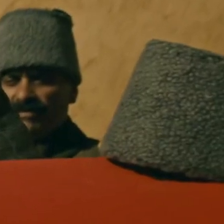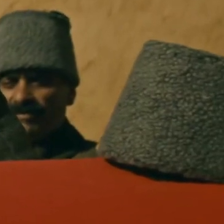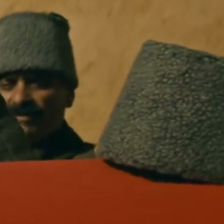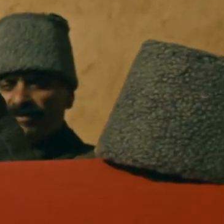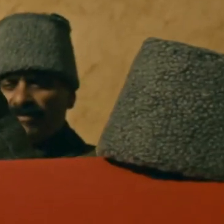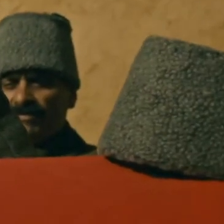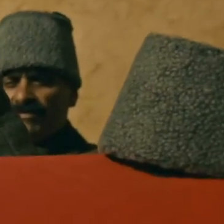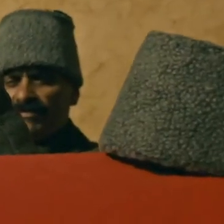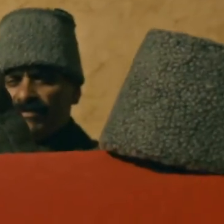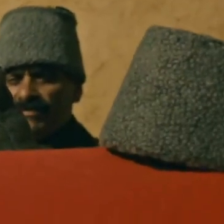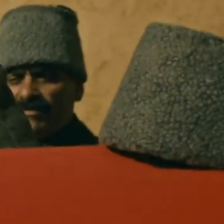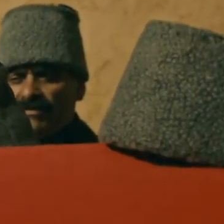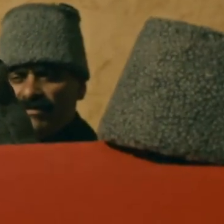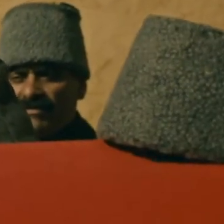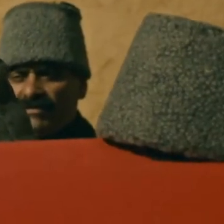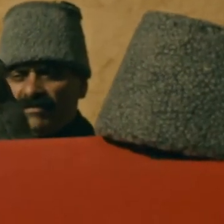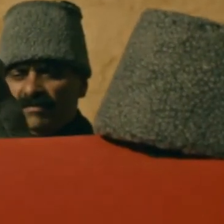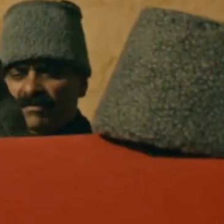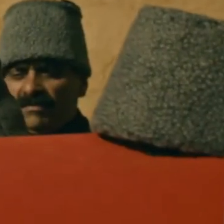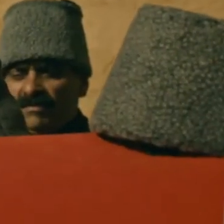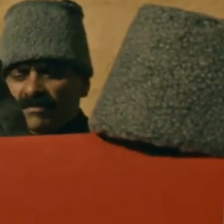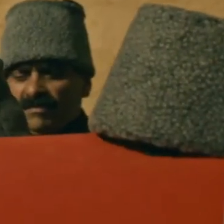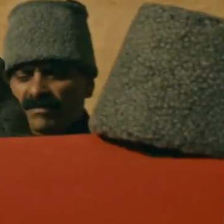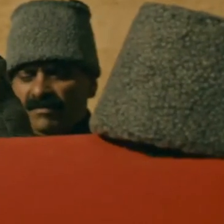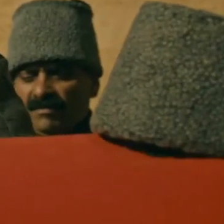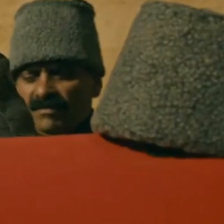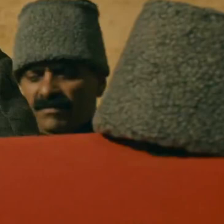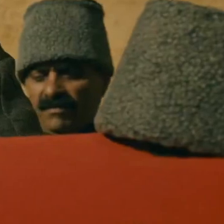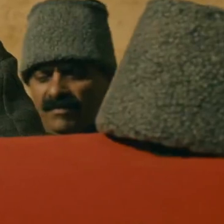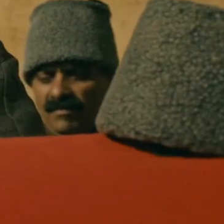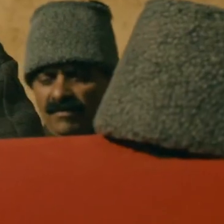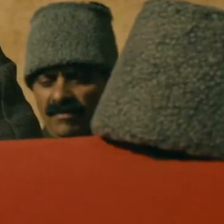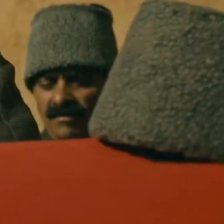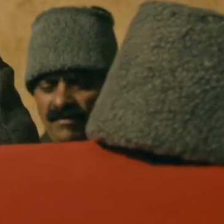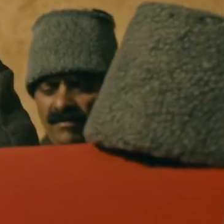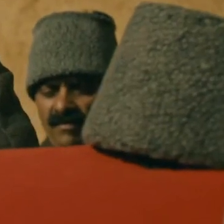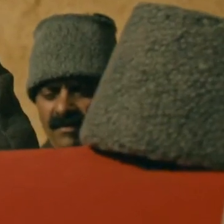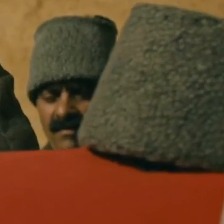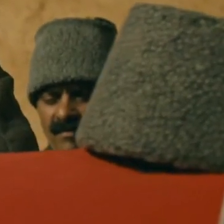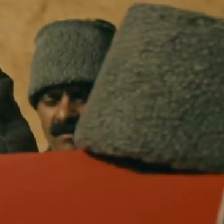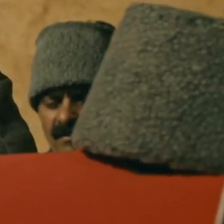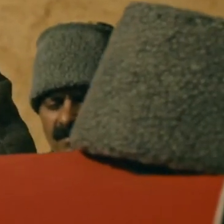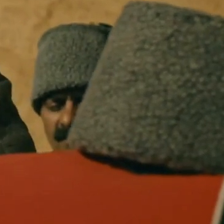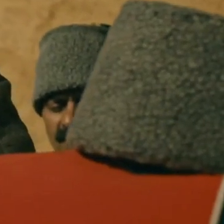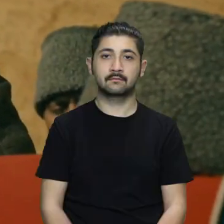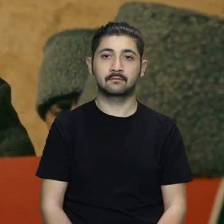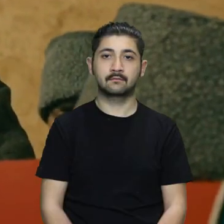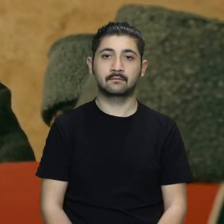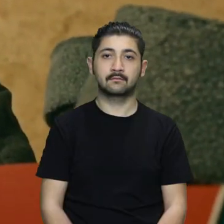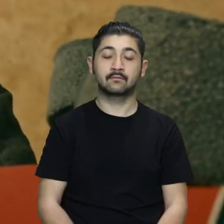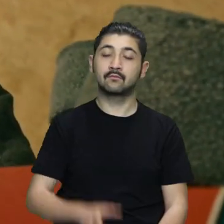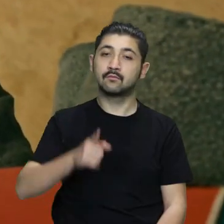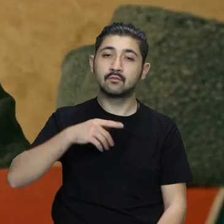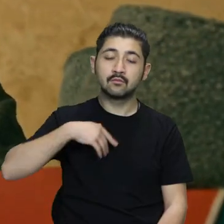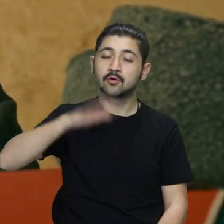Kaşlarını çatmış, derin çizgilerle dolu yüzünde ağlamaklı bir ifadeyle tabuttaki fese bakıyor. Yiğit kumandanım.